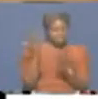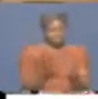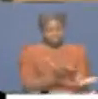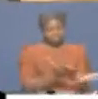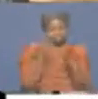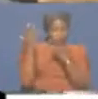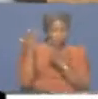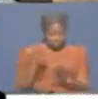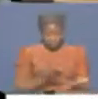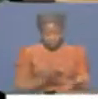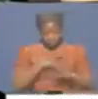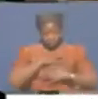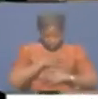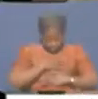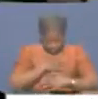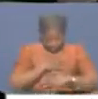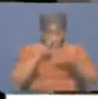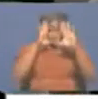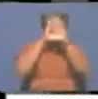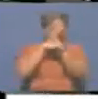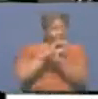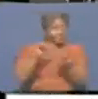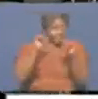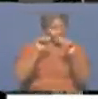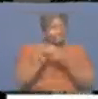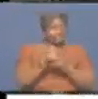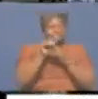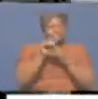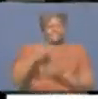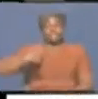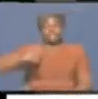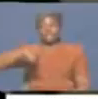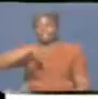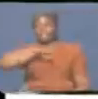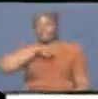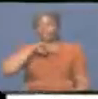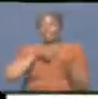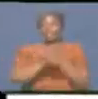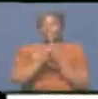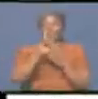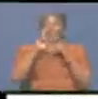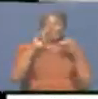Mheshimiwa Rais, utuongoze kwa sherehe.